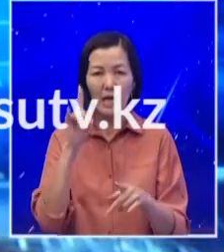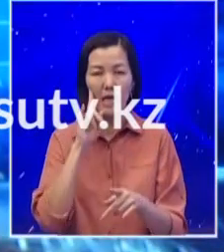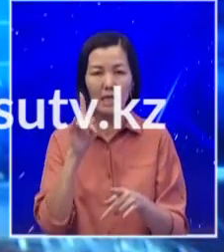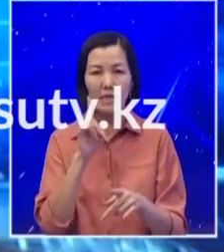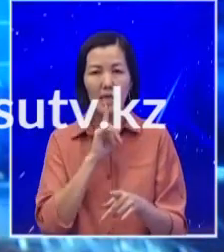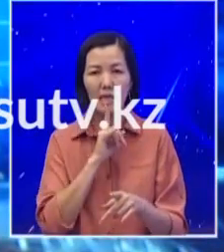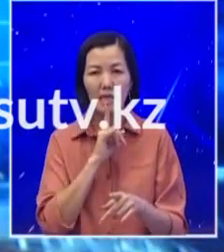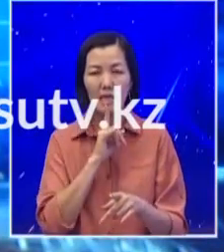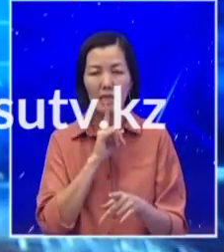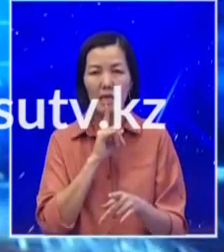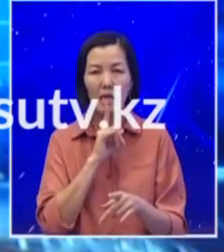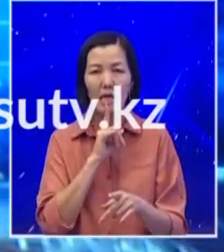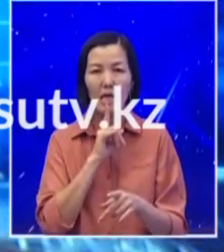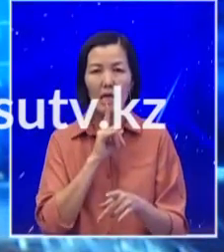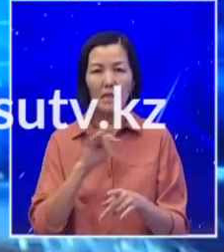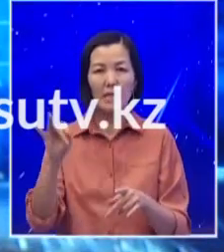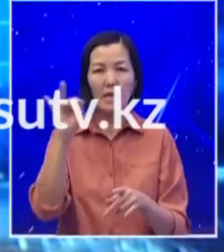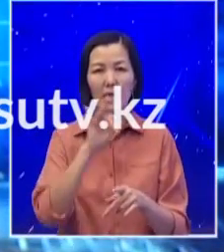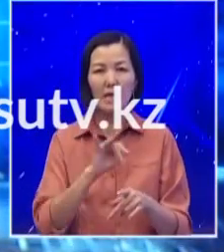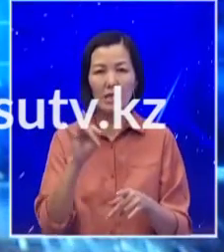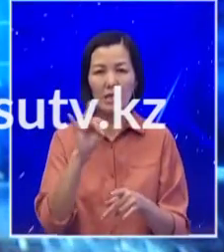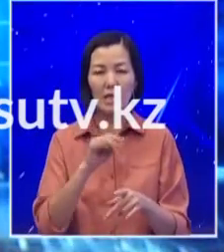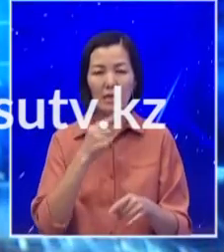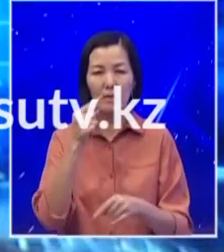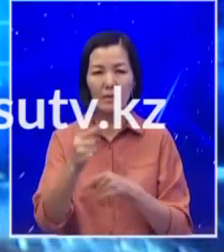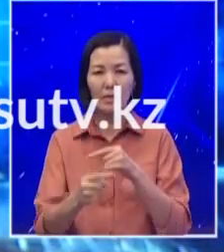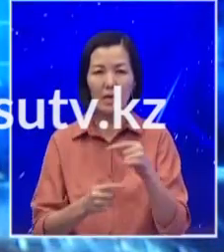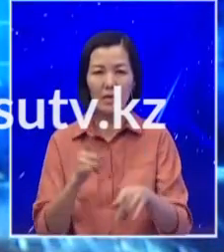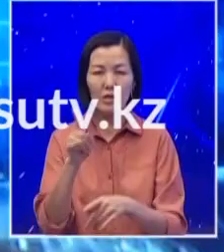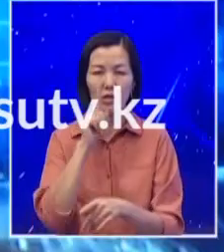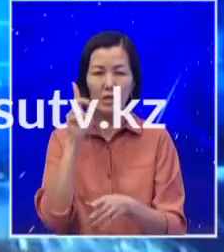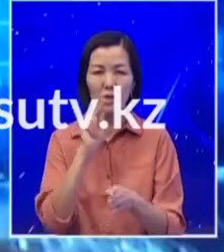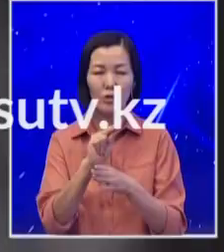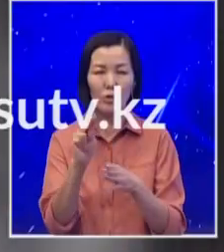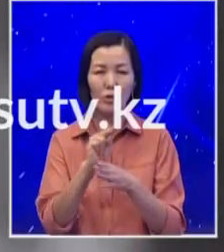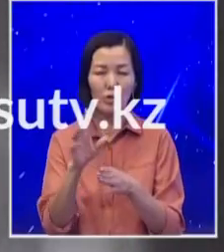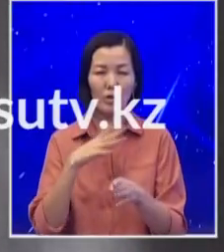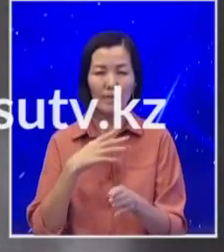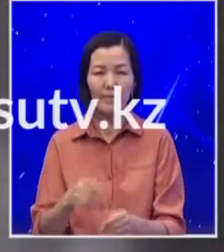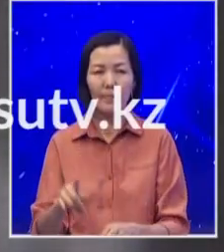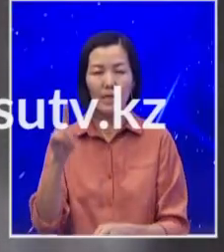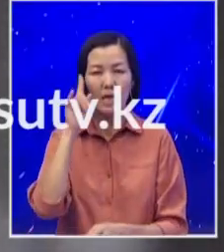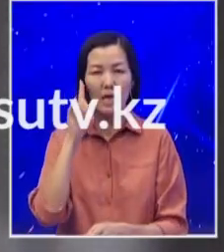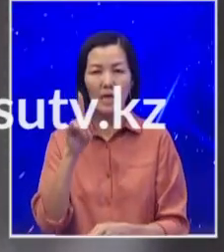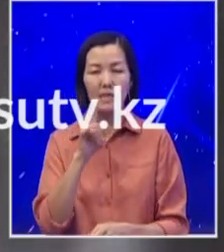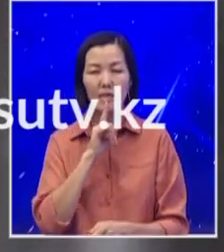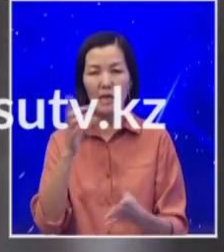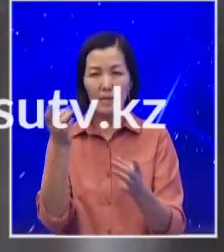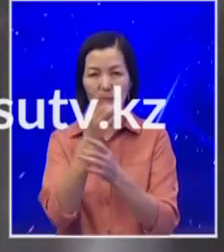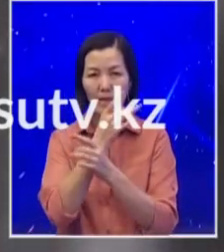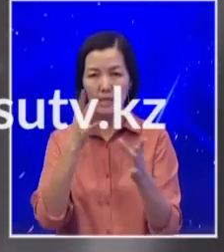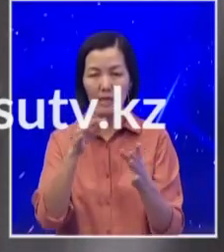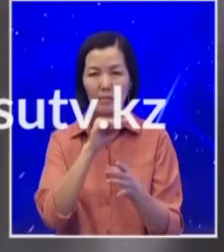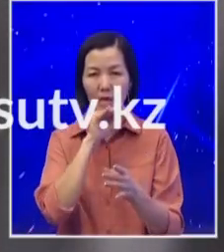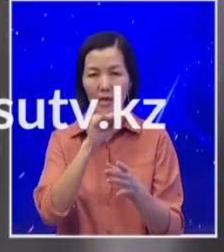Қазақстандық этнограф, археолог пен тарихшылардың бірнеше буынын даярлап кетті. Қазақ ғылымы мен мәдениетінің дамуына